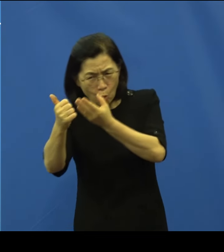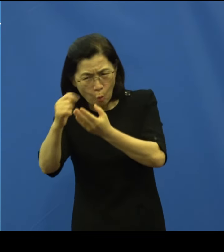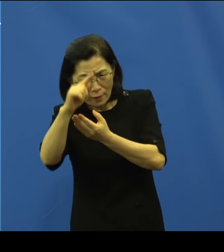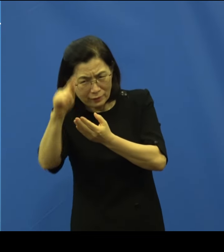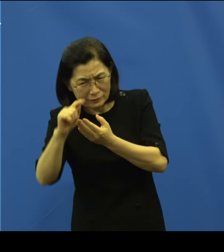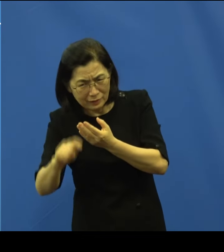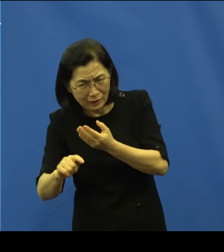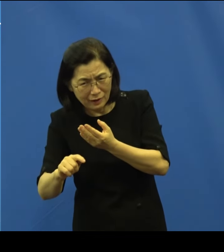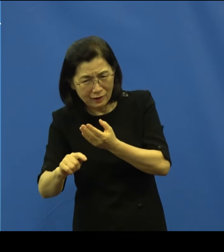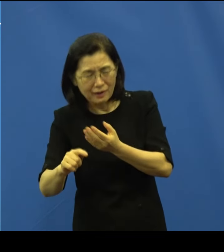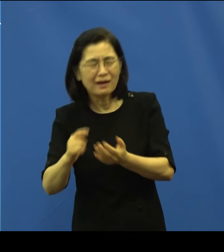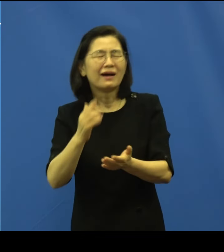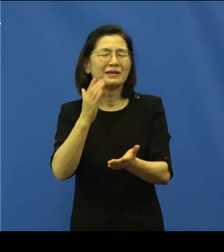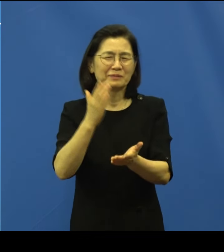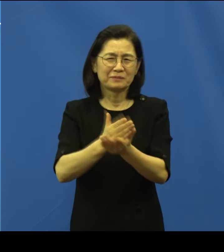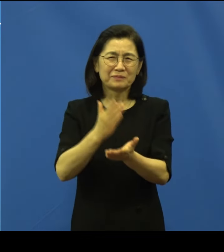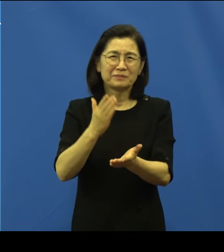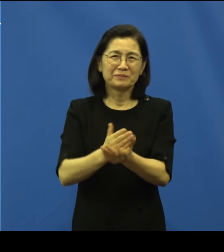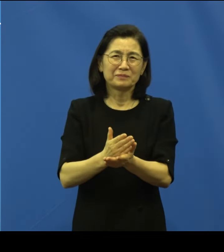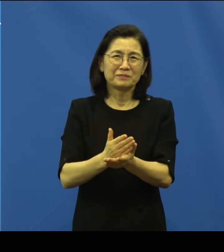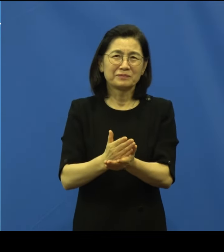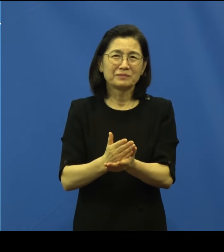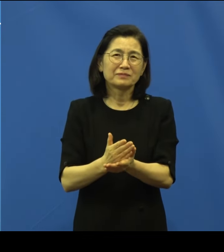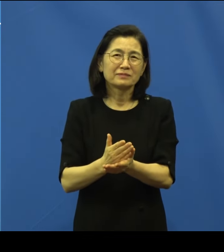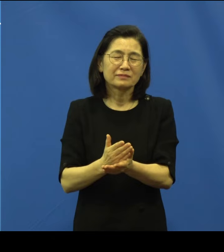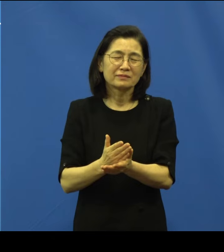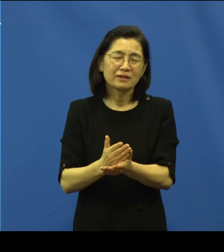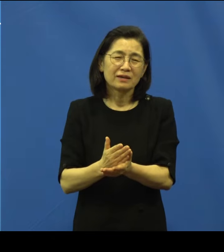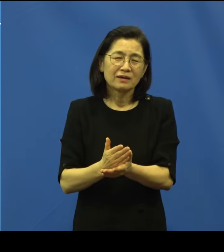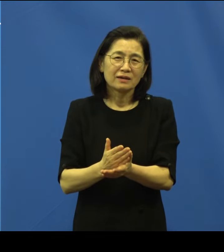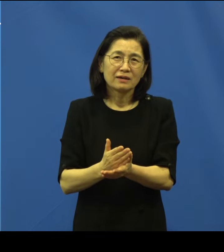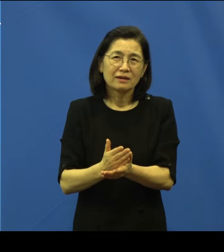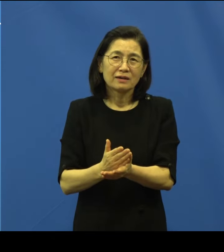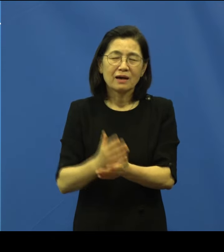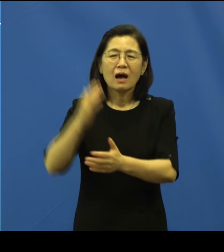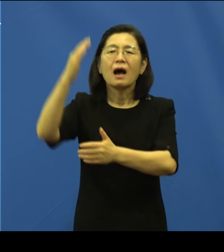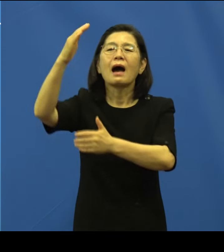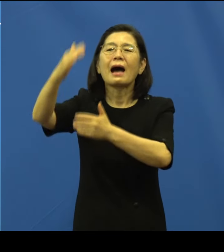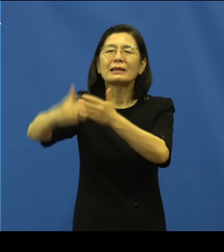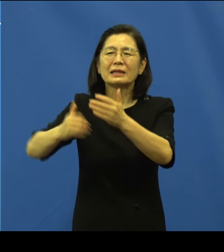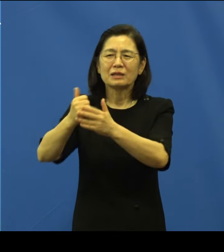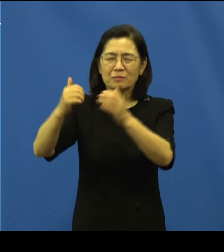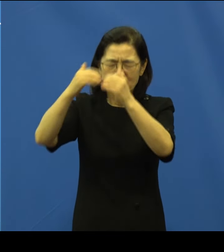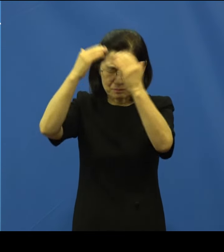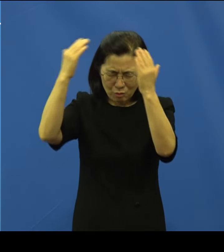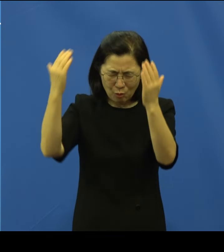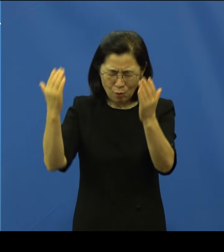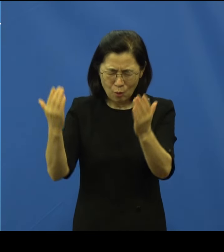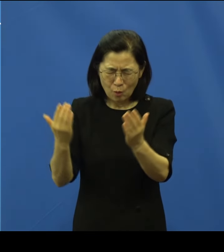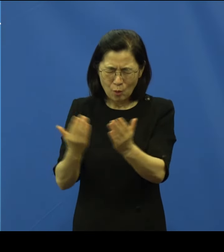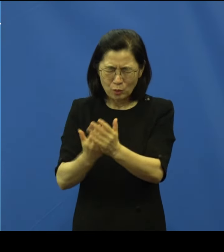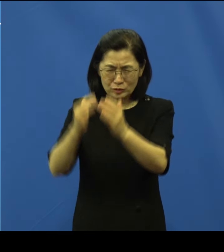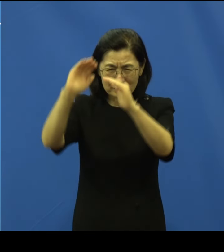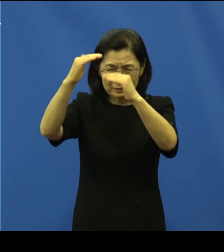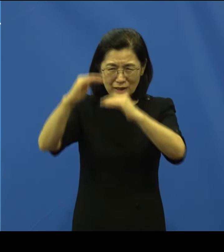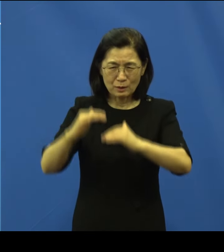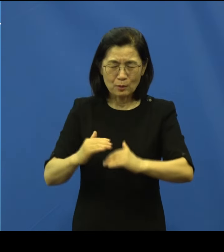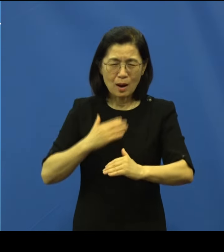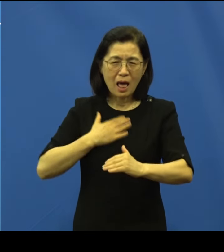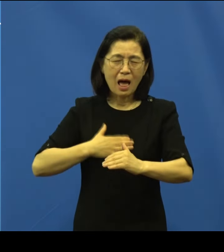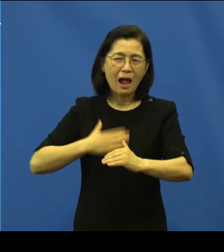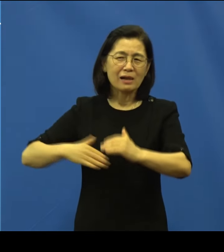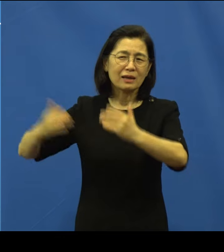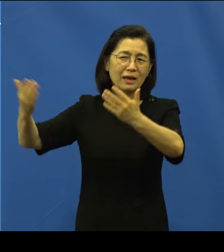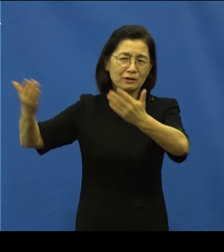알려드리겠습니다. 그것을 알려준 사람은 김 집사도 아니고 박 권사도 아니고 하나님이십니다. 누가 알려줘요?